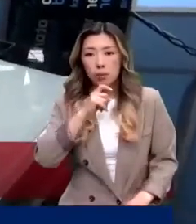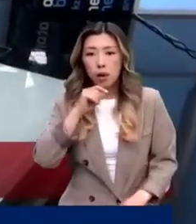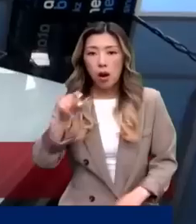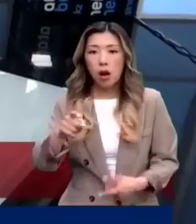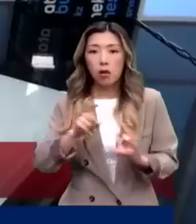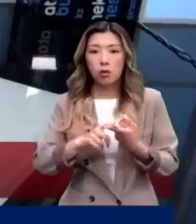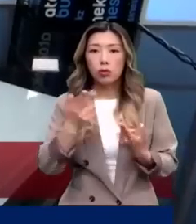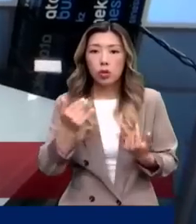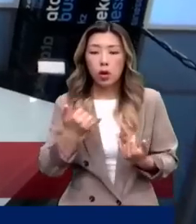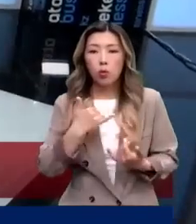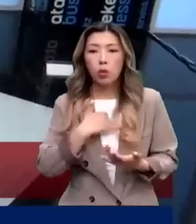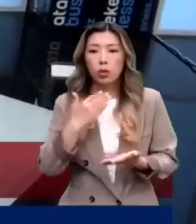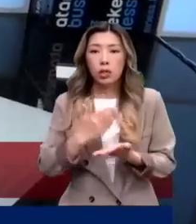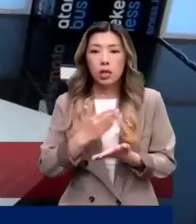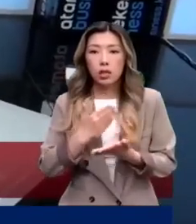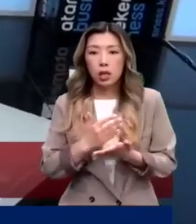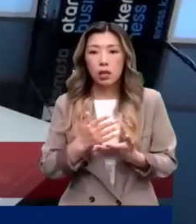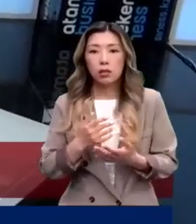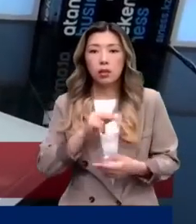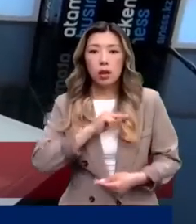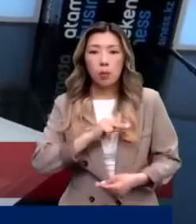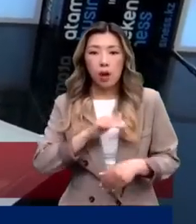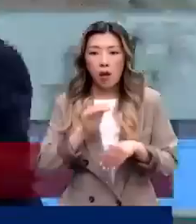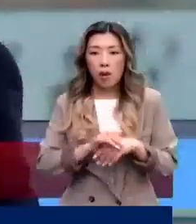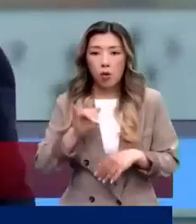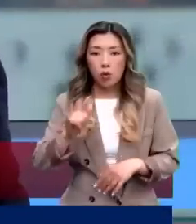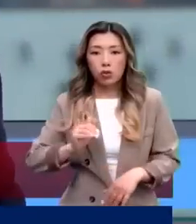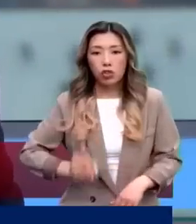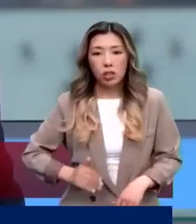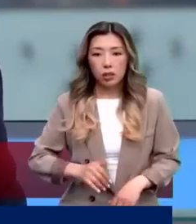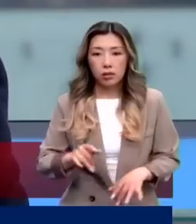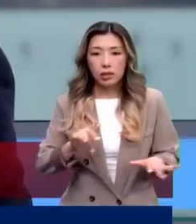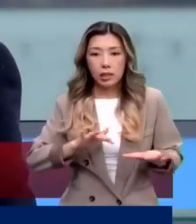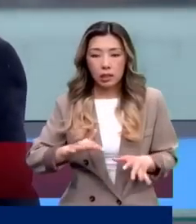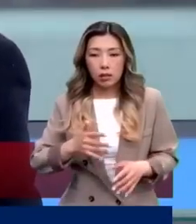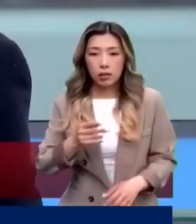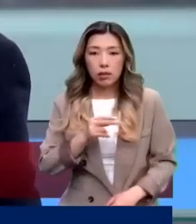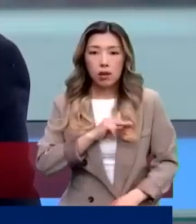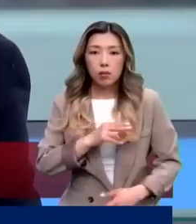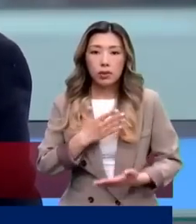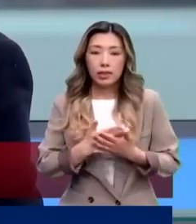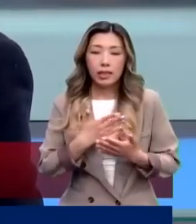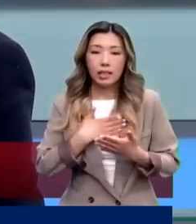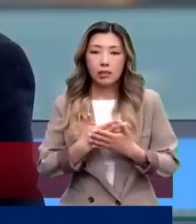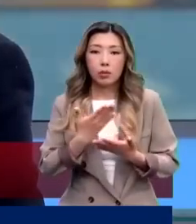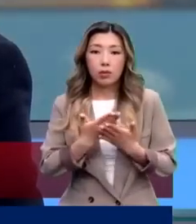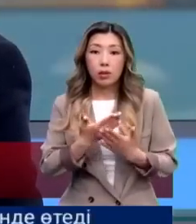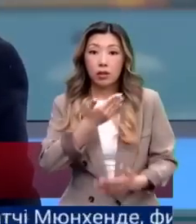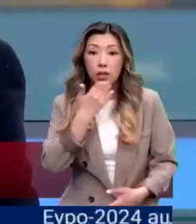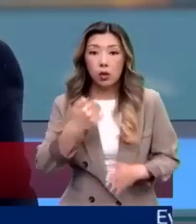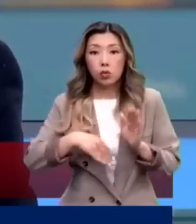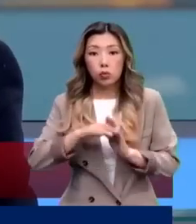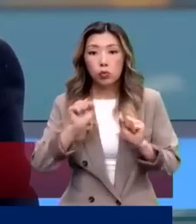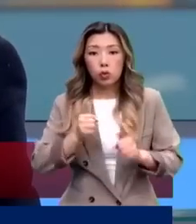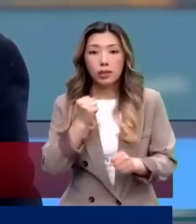государству, говорят, если мы ляжем, ляжет экономика. Зачем помогать частным структурам за счет республиканского бюджета, если можно просто создать